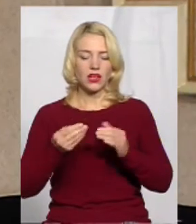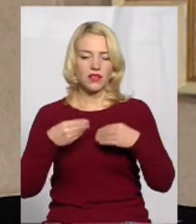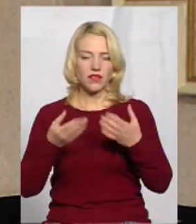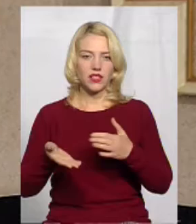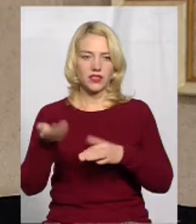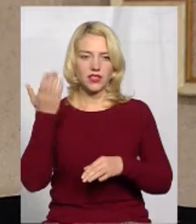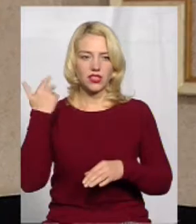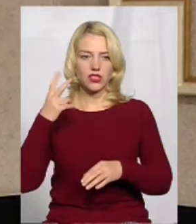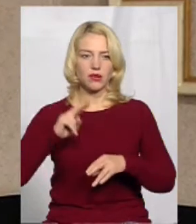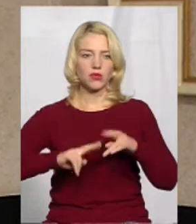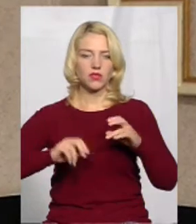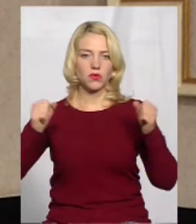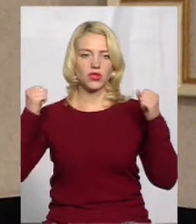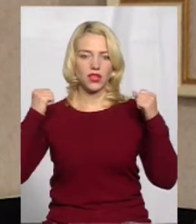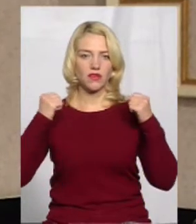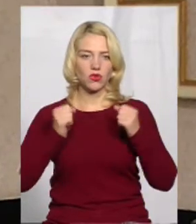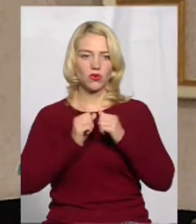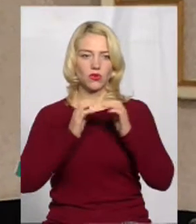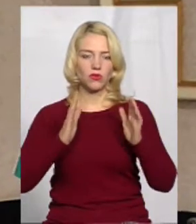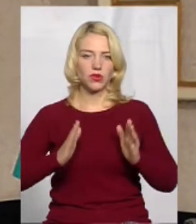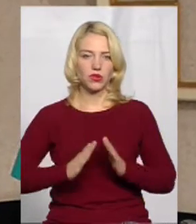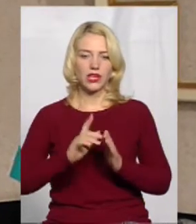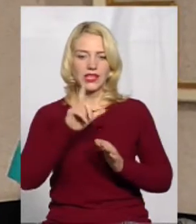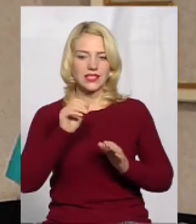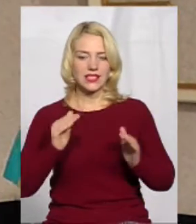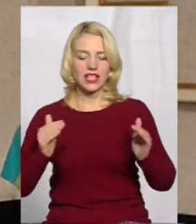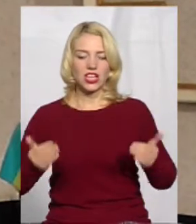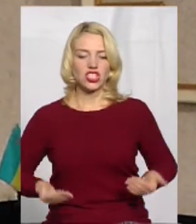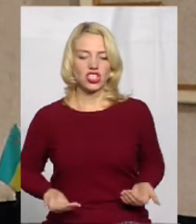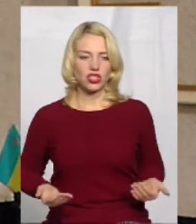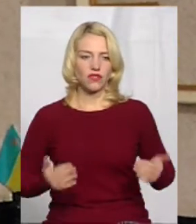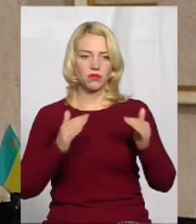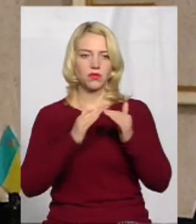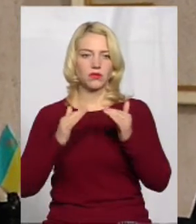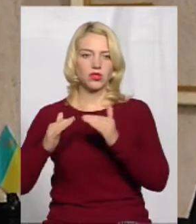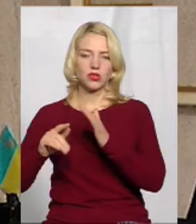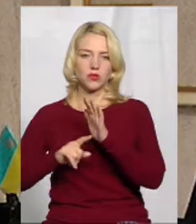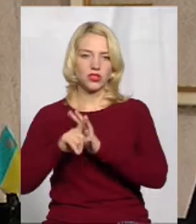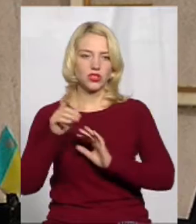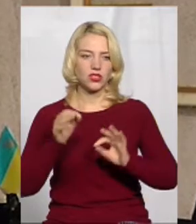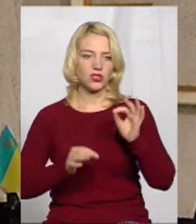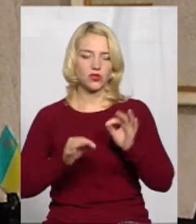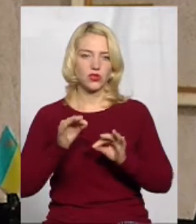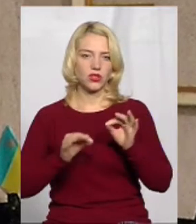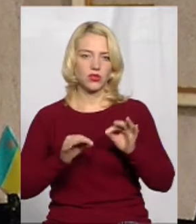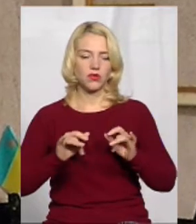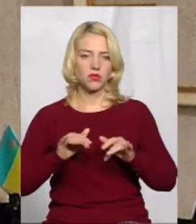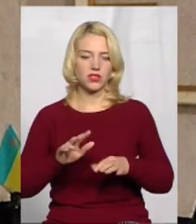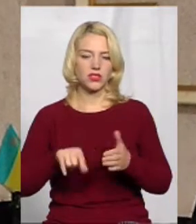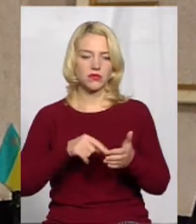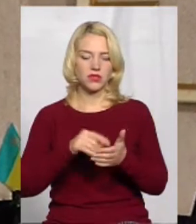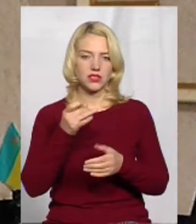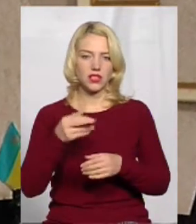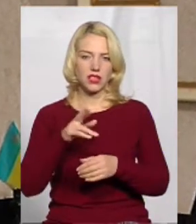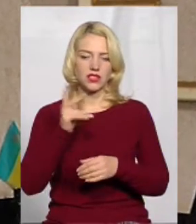будівництво спортивного комплексу з житловими приміщеннями, ми відразу розпочали садові процеси. Тобто міська рада завжди була